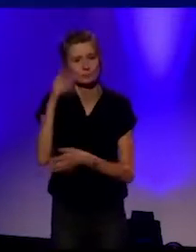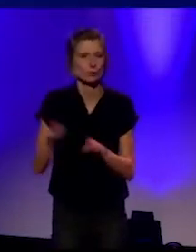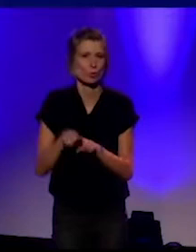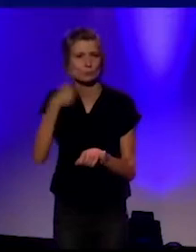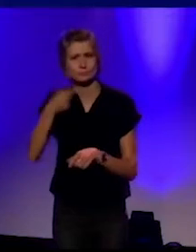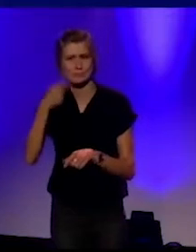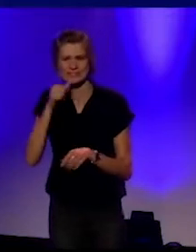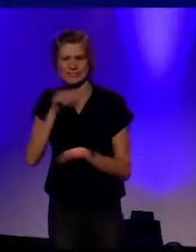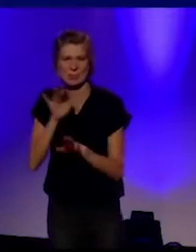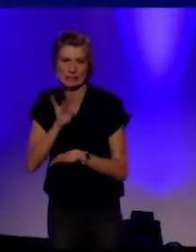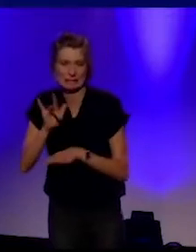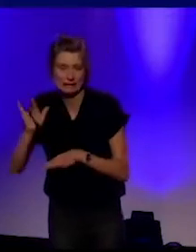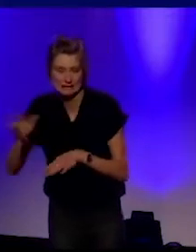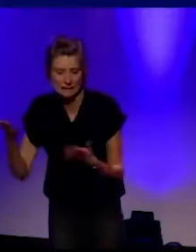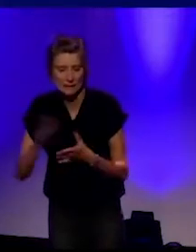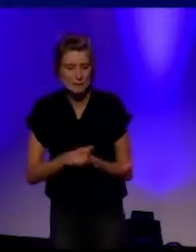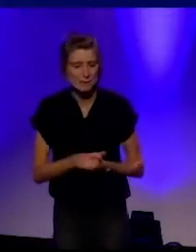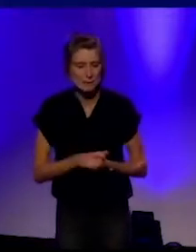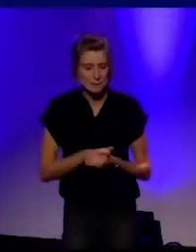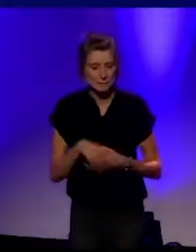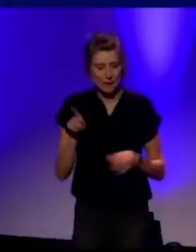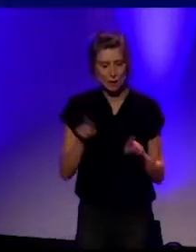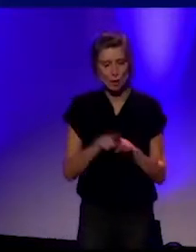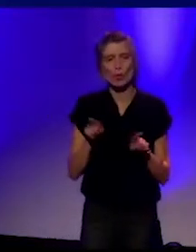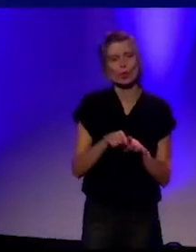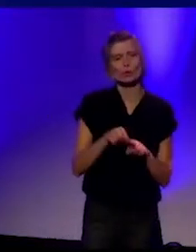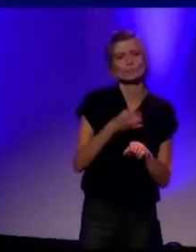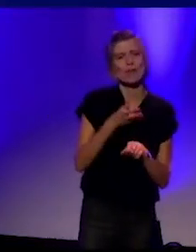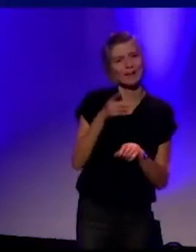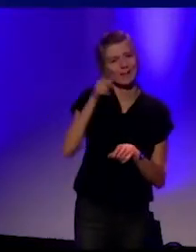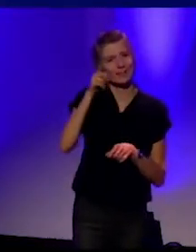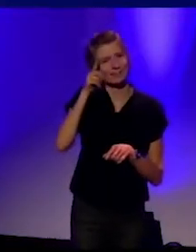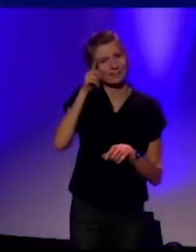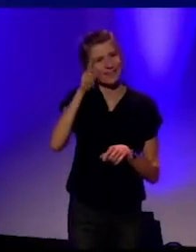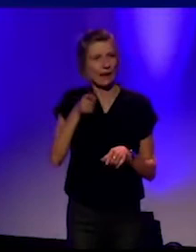ook wel hoor beklemtonen in hun woordjes op proclamaties. En dat is denk cruciaal voor mij.